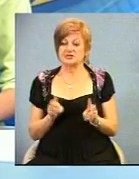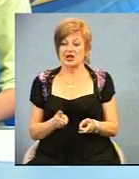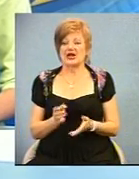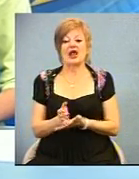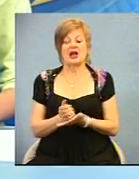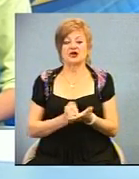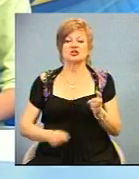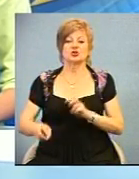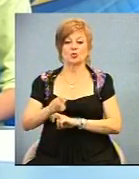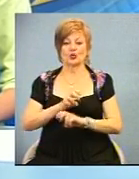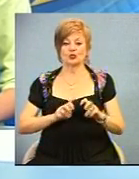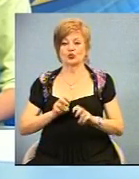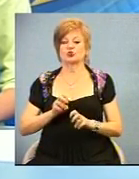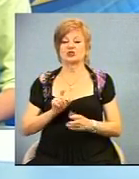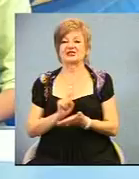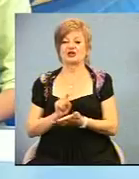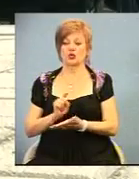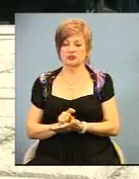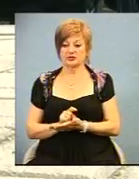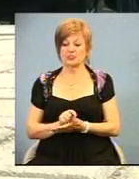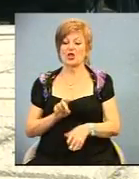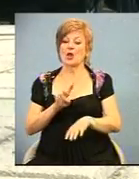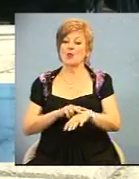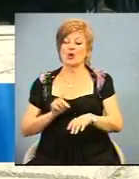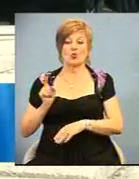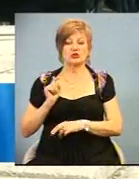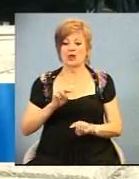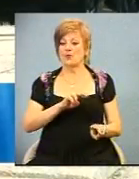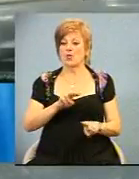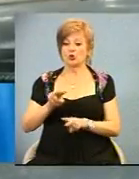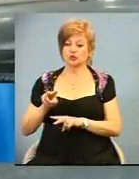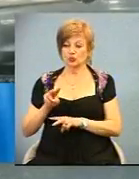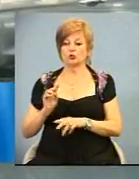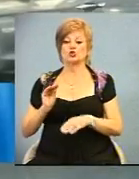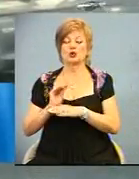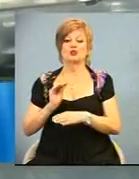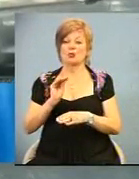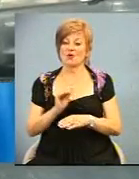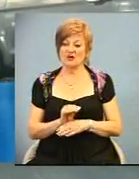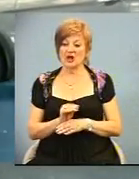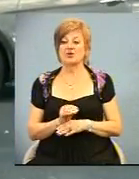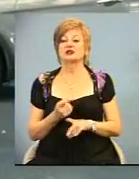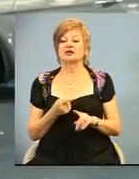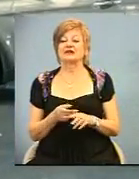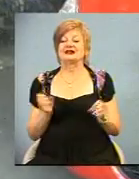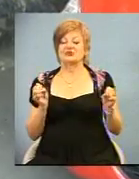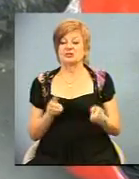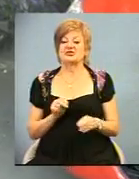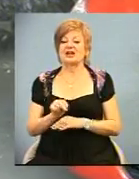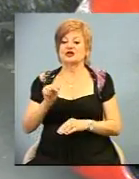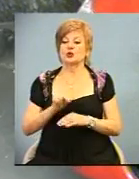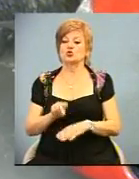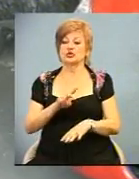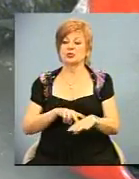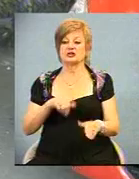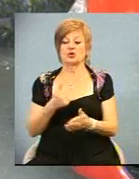Кандидатів шукають на ярмарках вакансій. У патрульній поліції запроваджують підрозділи тактичного реагування. Групи зі спеціально навчених правоохоронців,